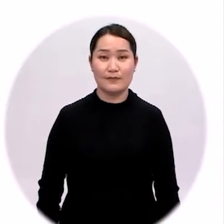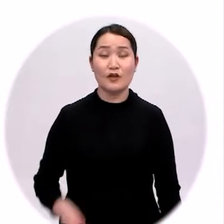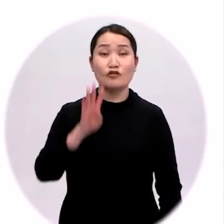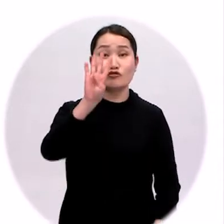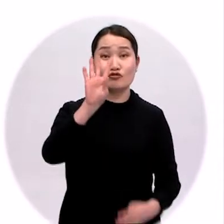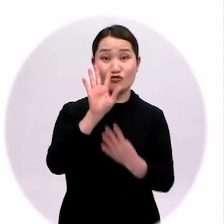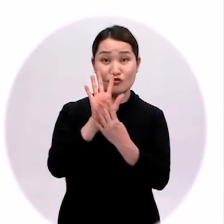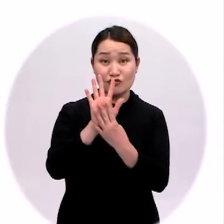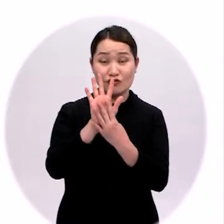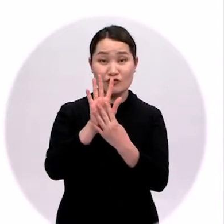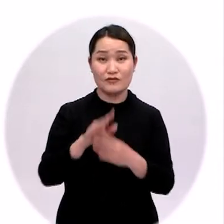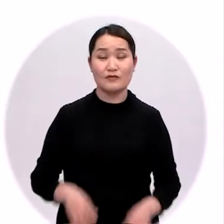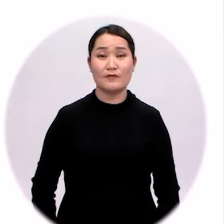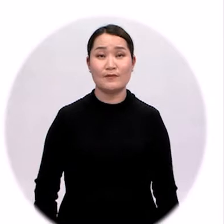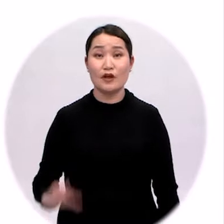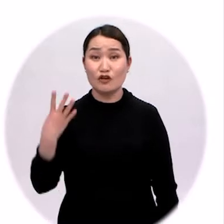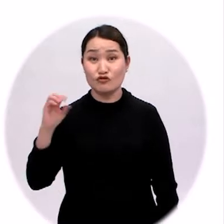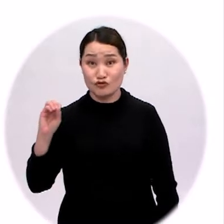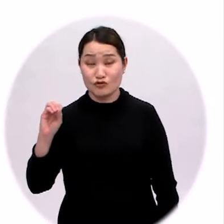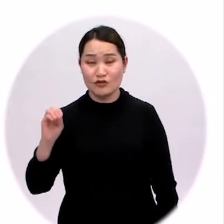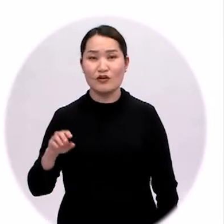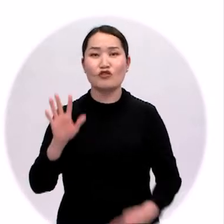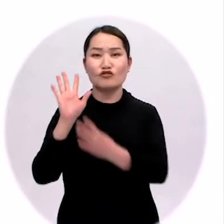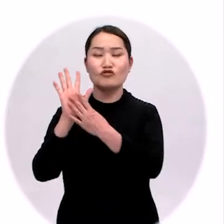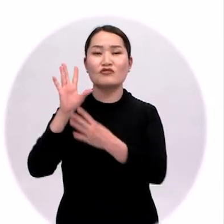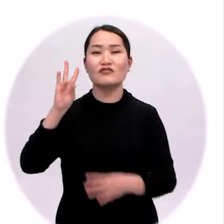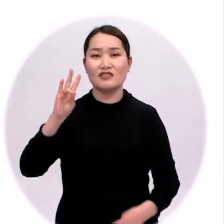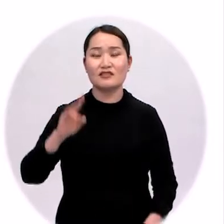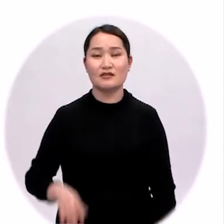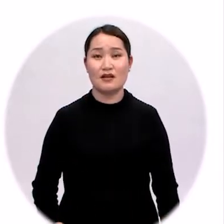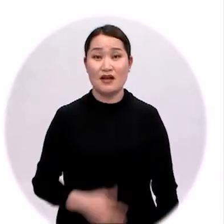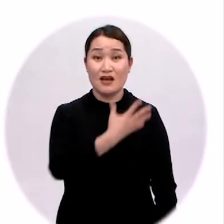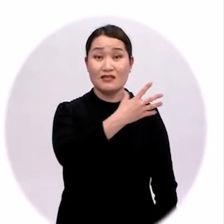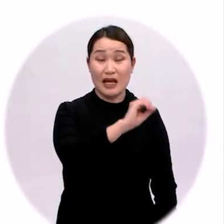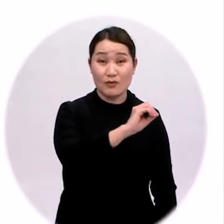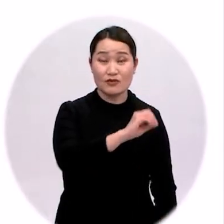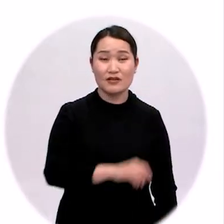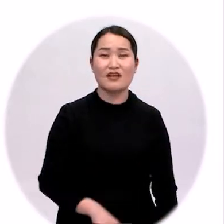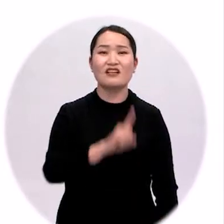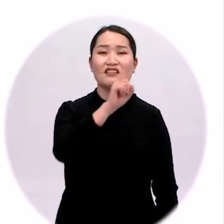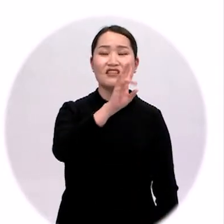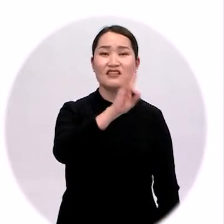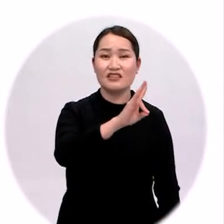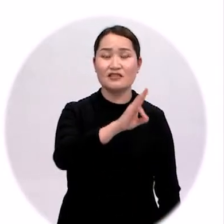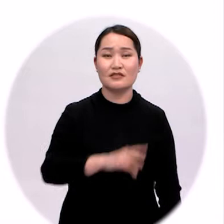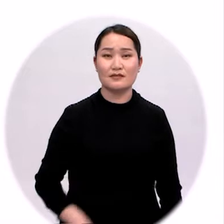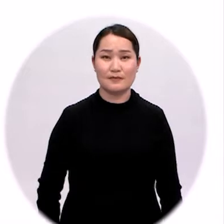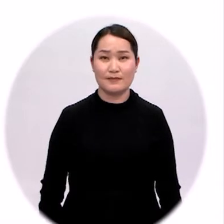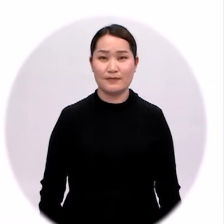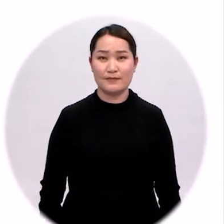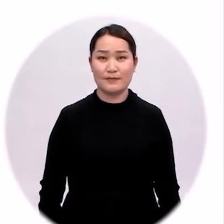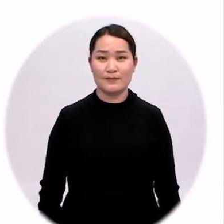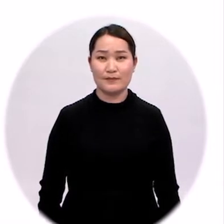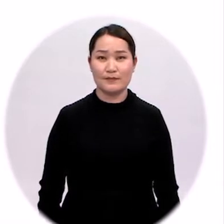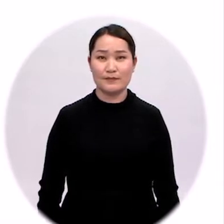49 гэсэн тоо маань 40 хүртэл 9 нэгж, 50 хүртэл 1 нэгж, 49 50 дойр юм